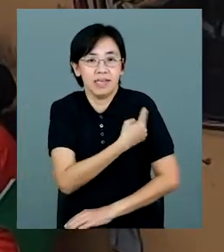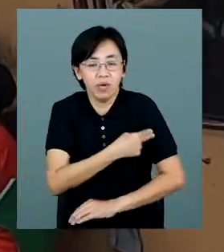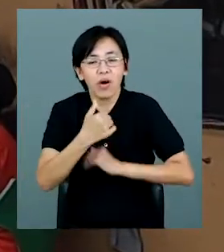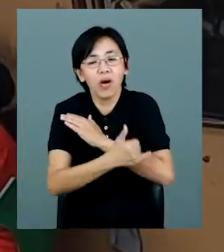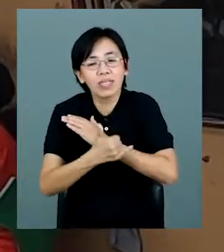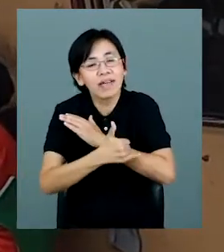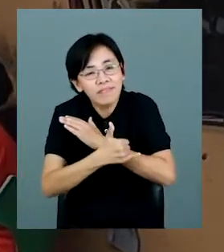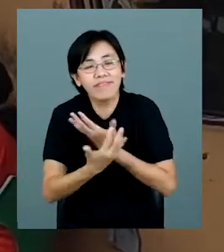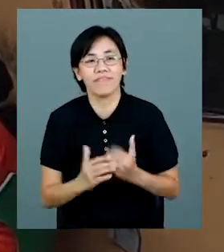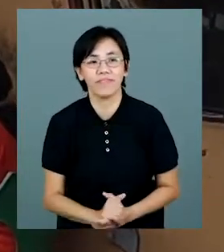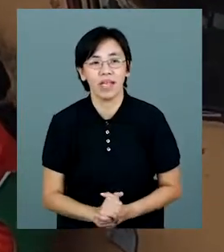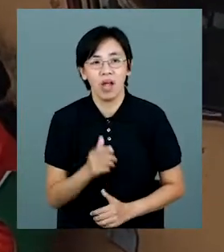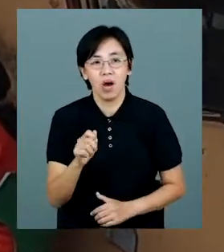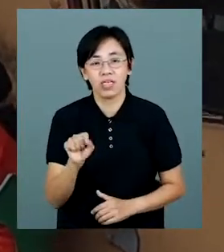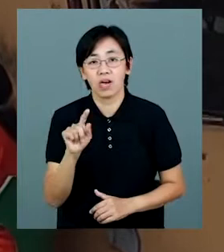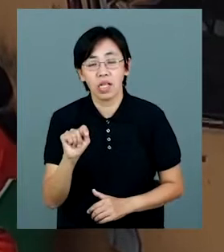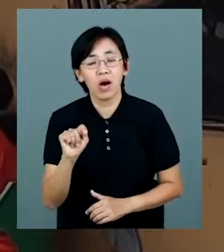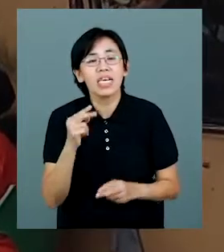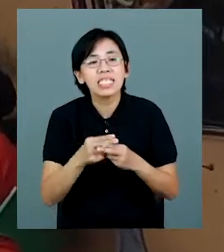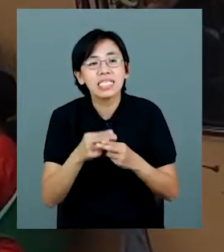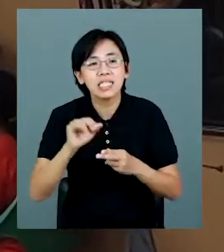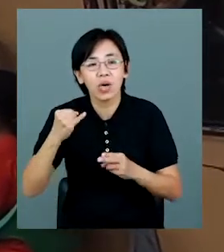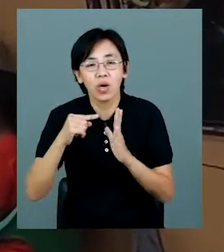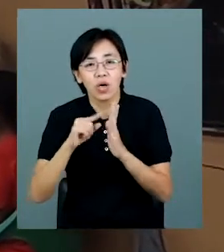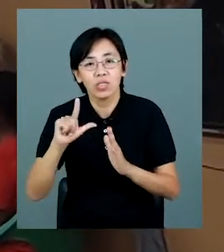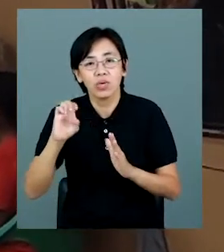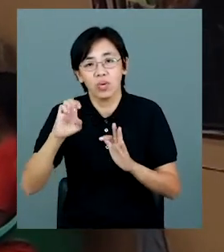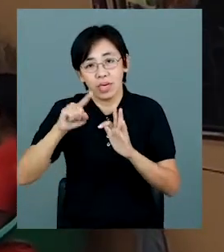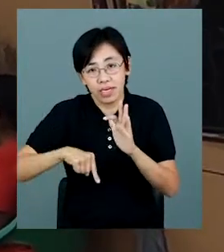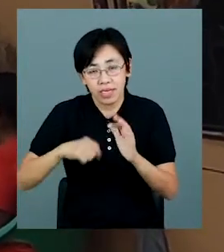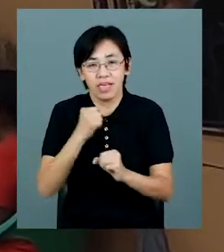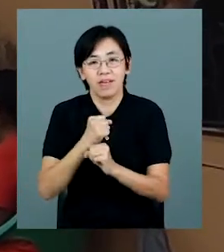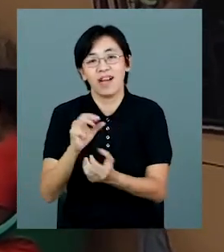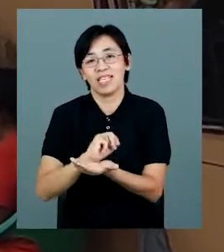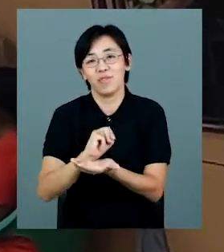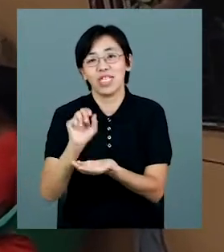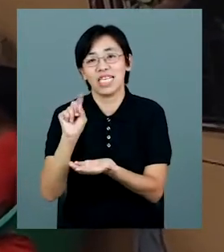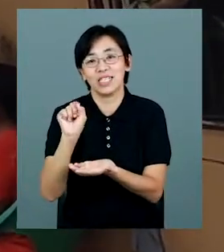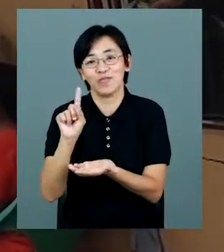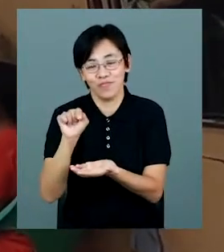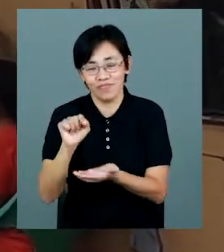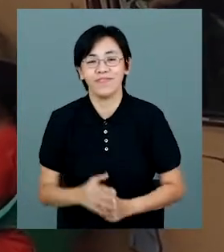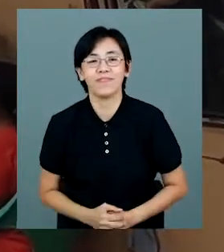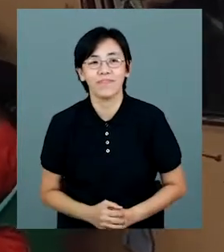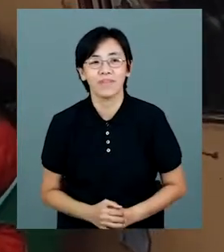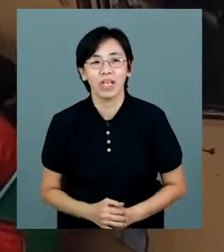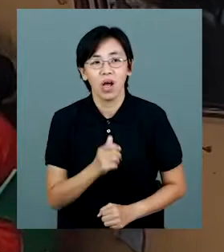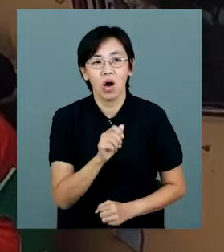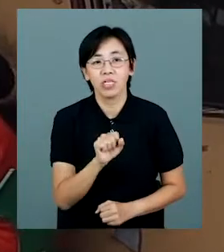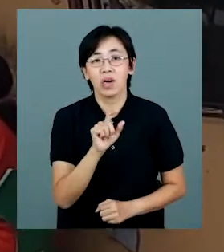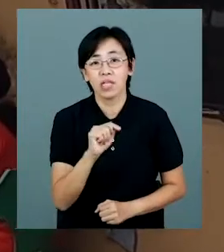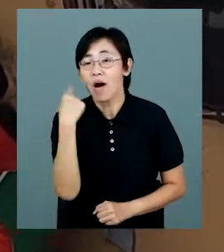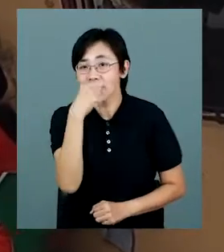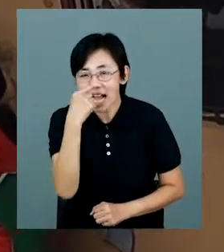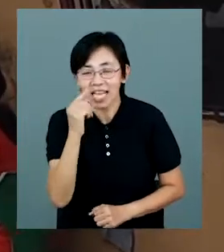ารณสุขต่างด้าวนะครับในที่นี้อสต.คือคุณจูลี่นะครับจากทางมูลนิธิสุพรรณนิมิตนะครับส่วน